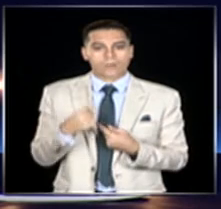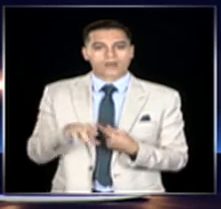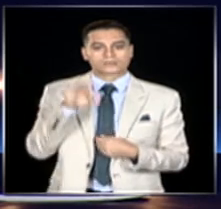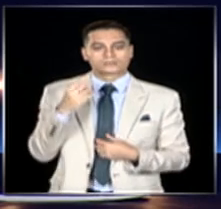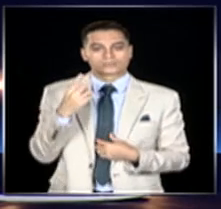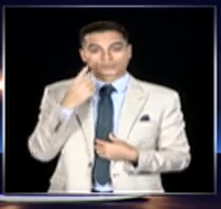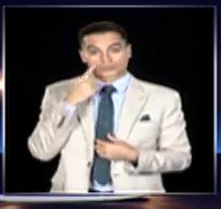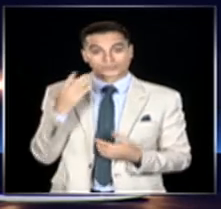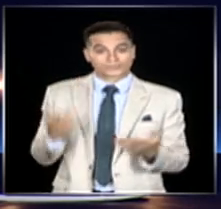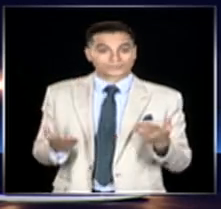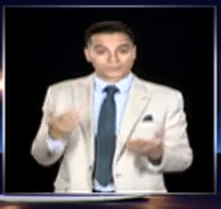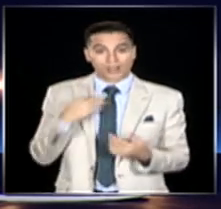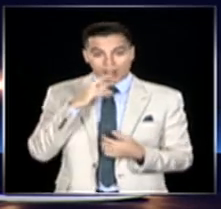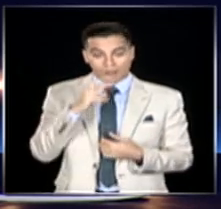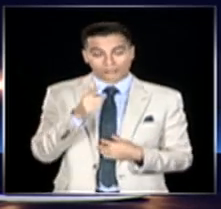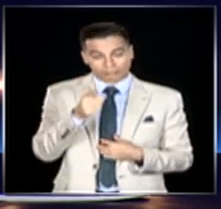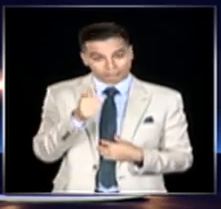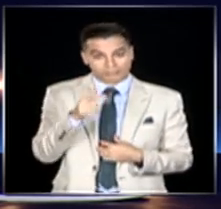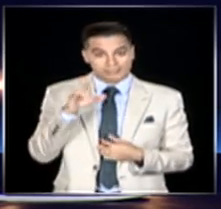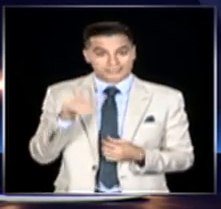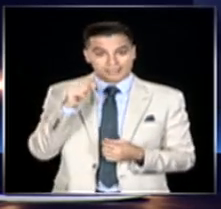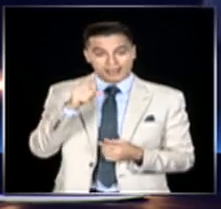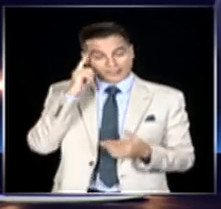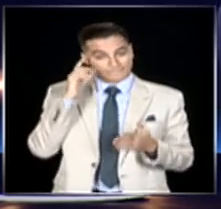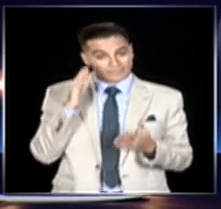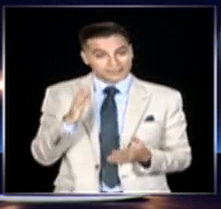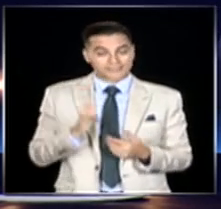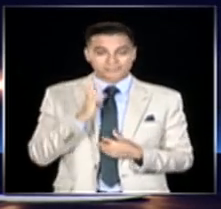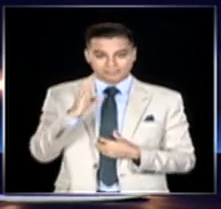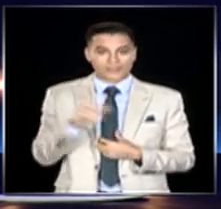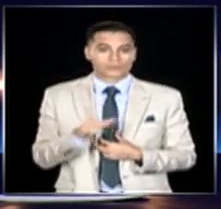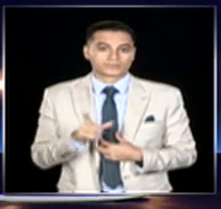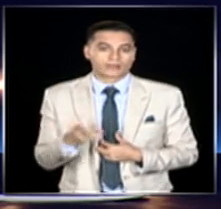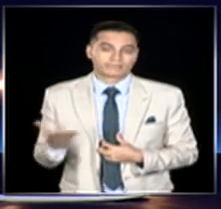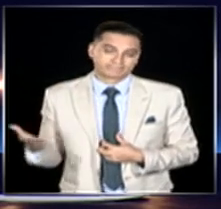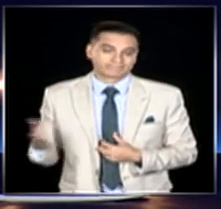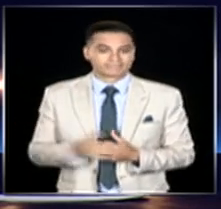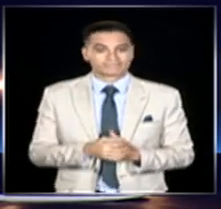هدفين مقابل هدفين. قلت لك يا زياد لما بتركز